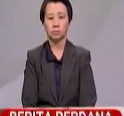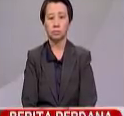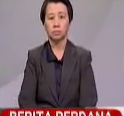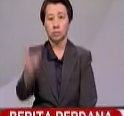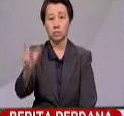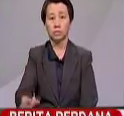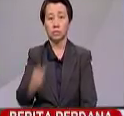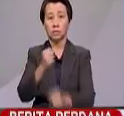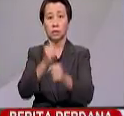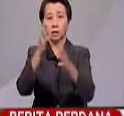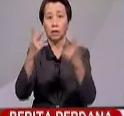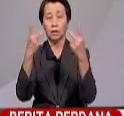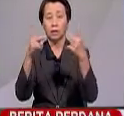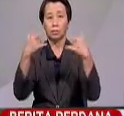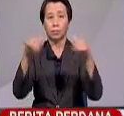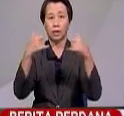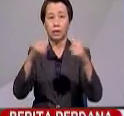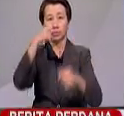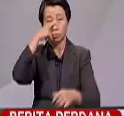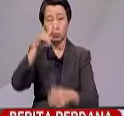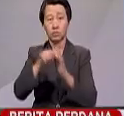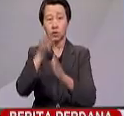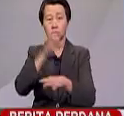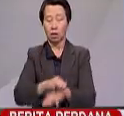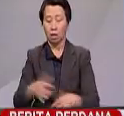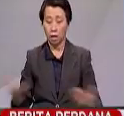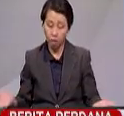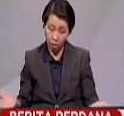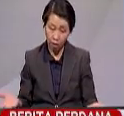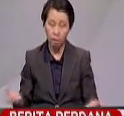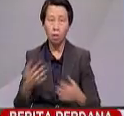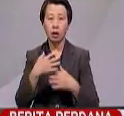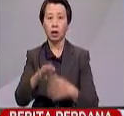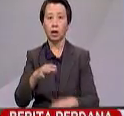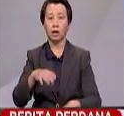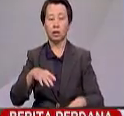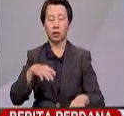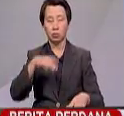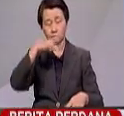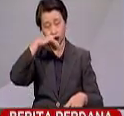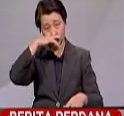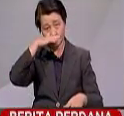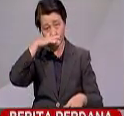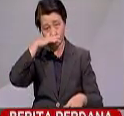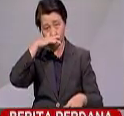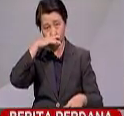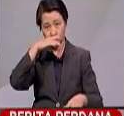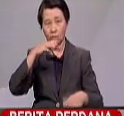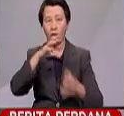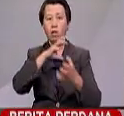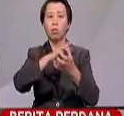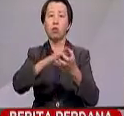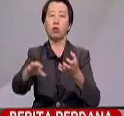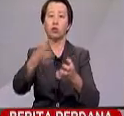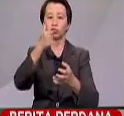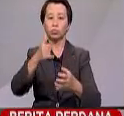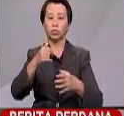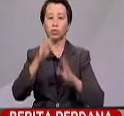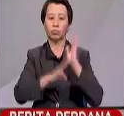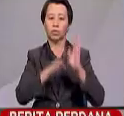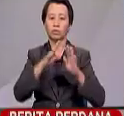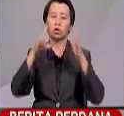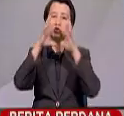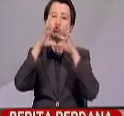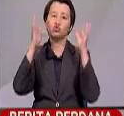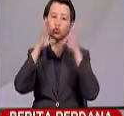Seorang pekerja kedai permainan di Thailand terpaksa berputih mata selepas patung Doraemon yang dibinanya musnah gara-gara perbuatan